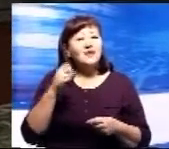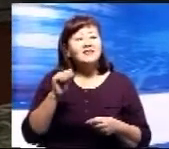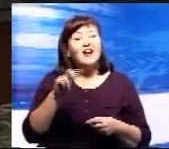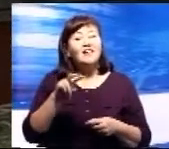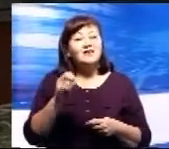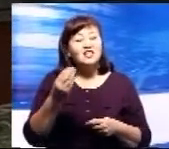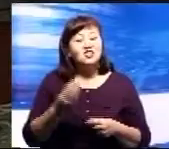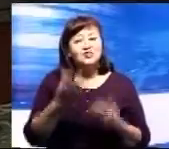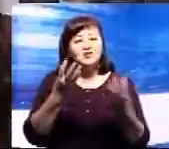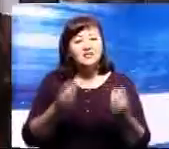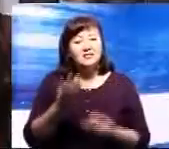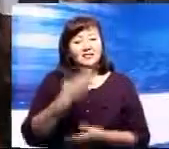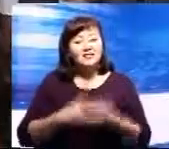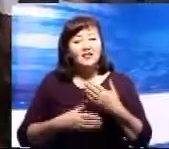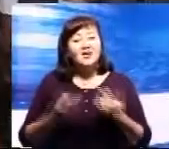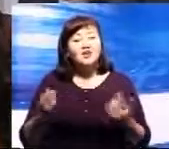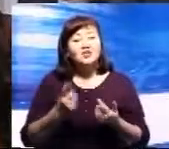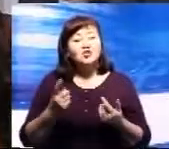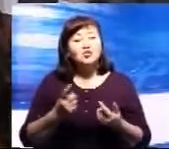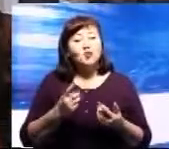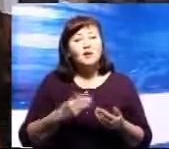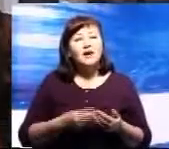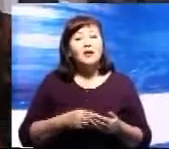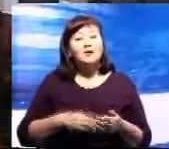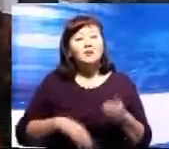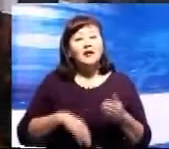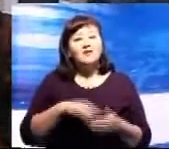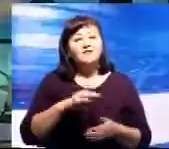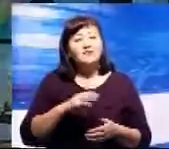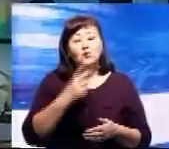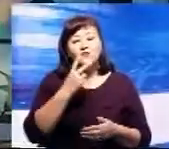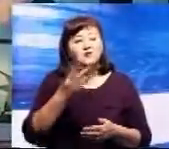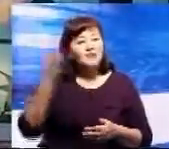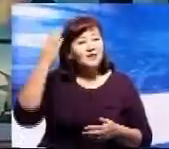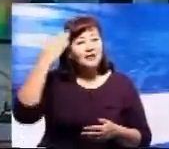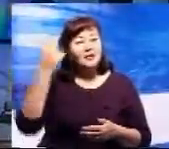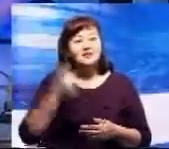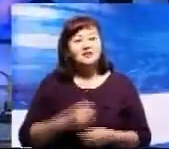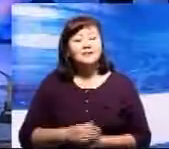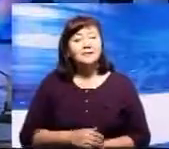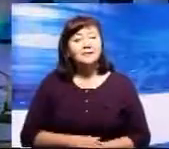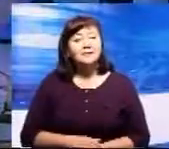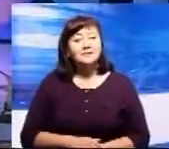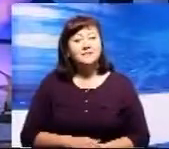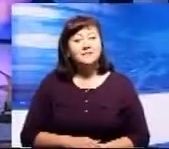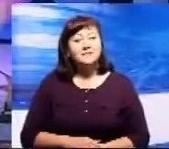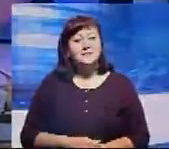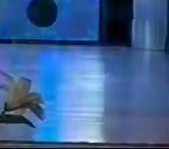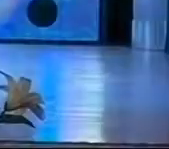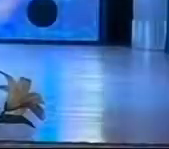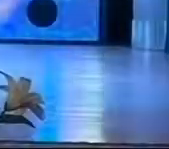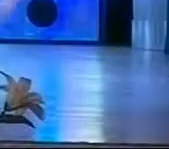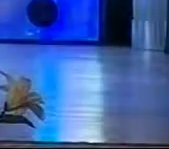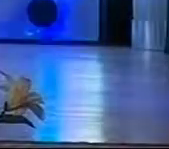расширяют возможности для самореализации лиц с ограниченными возможностями. Мы просто другие, мы уже